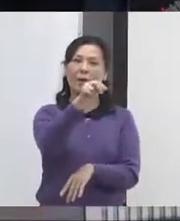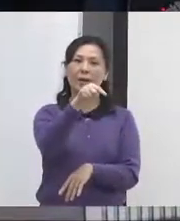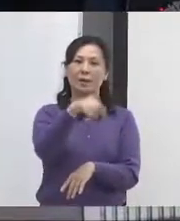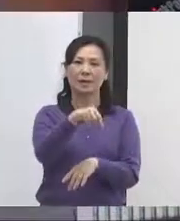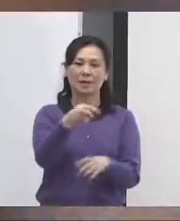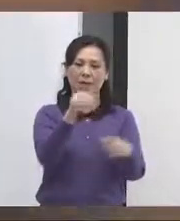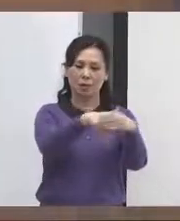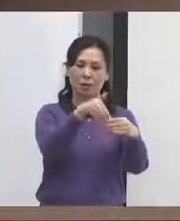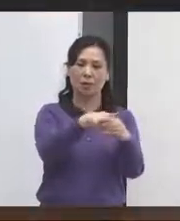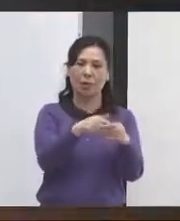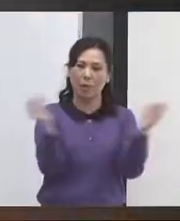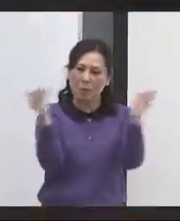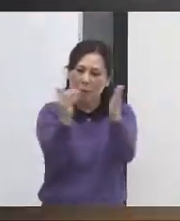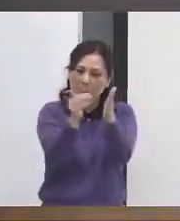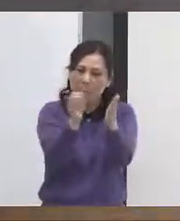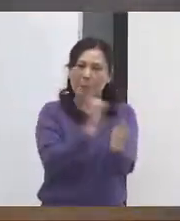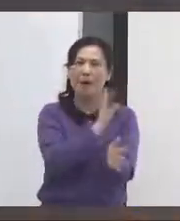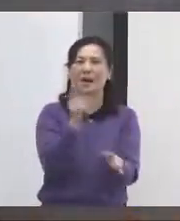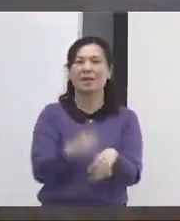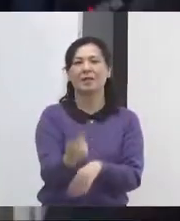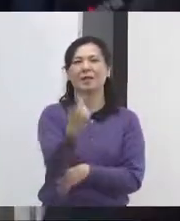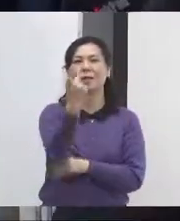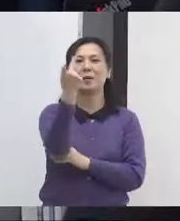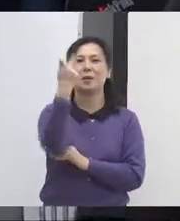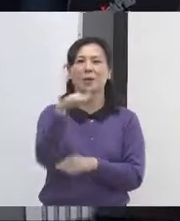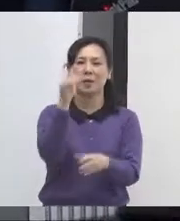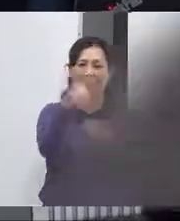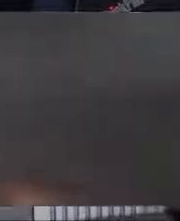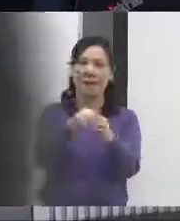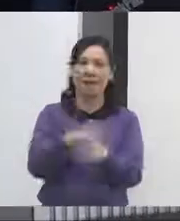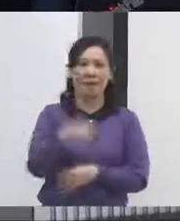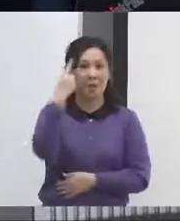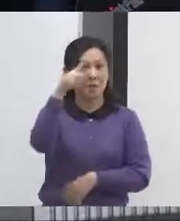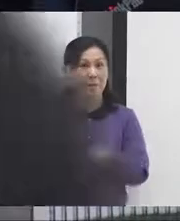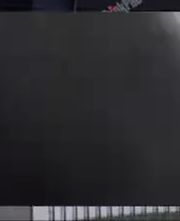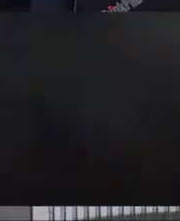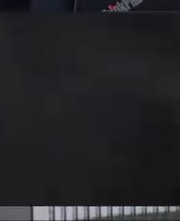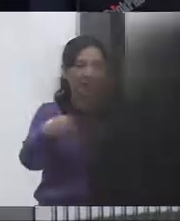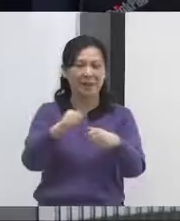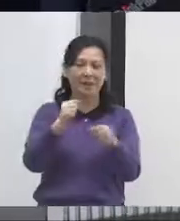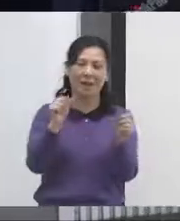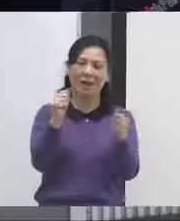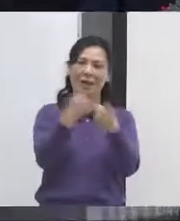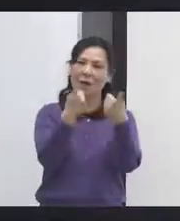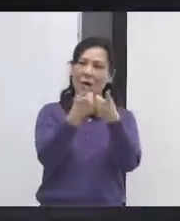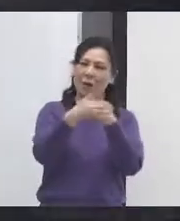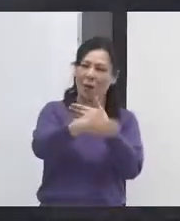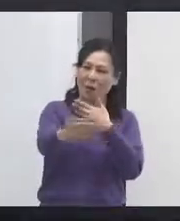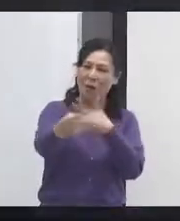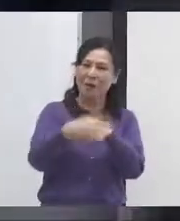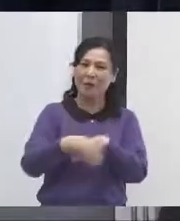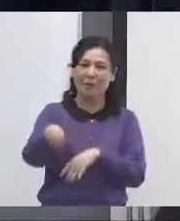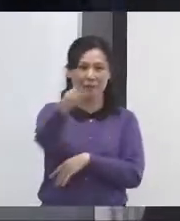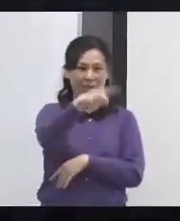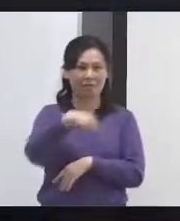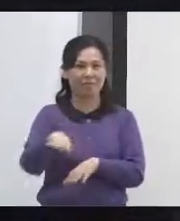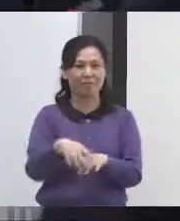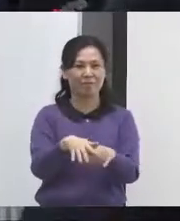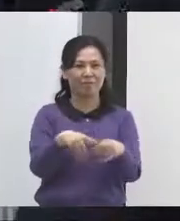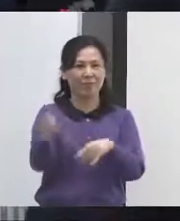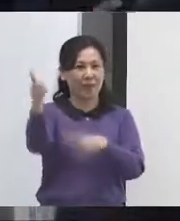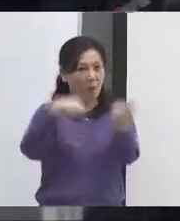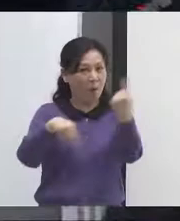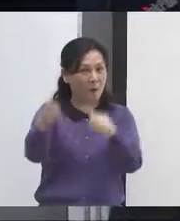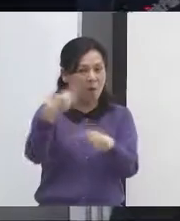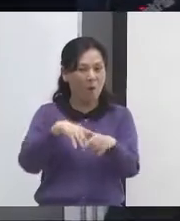就是可以就是尽量去投票。就是明天下午的议程其实是有保留很多议程，可以让大在场会众自己想要出